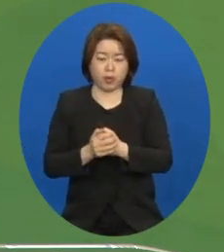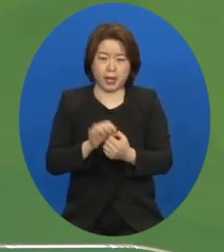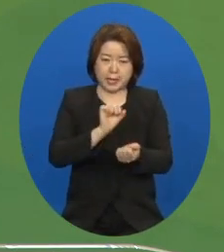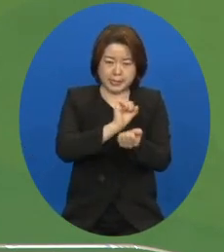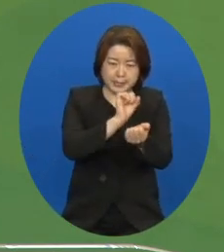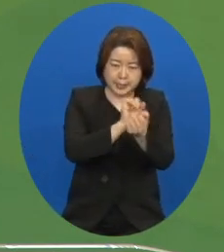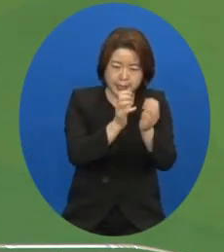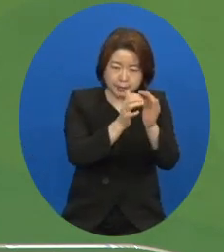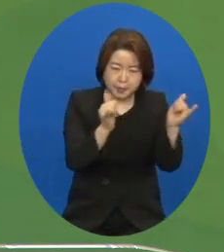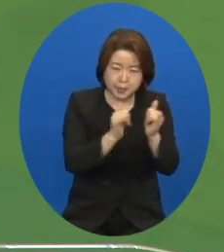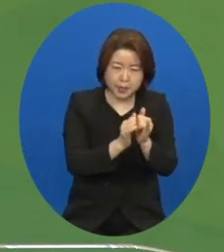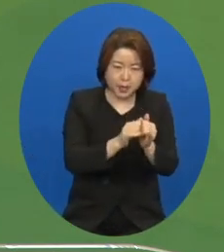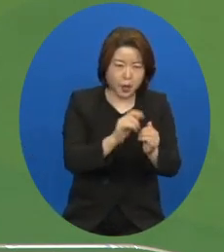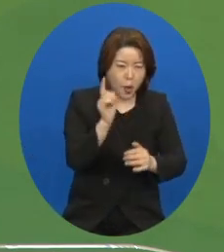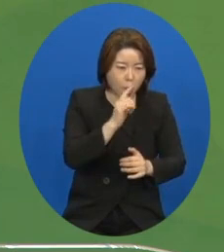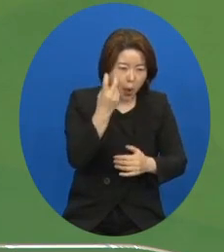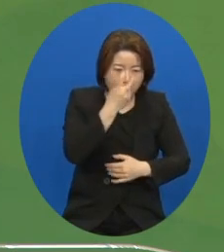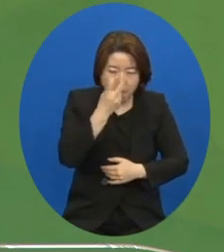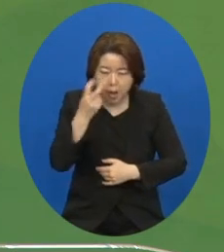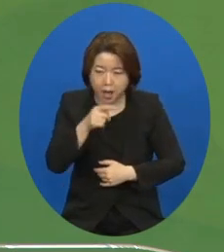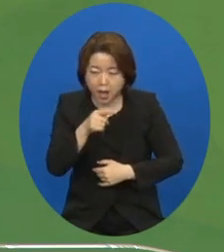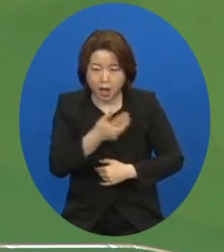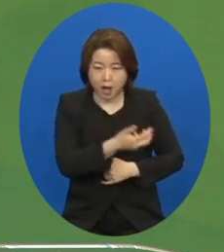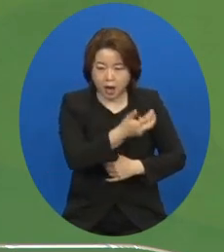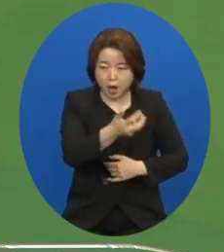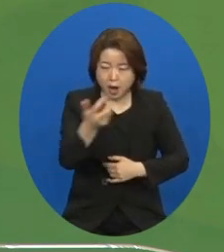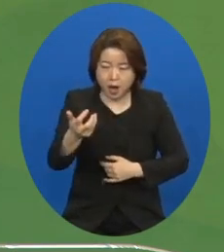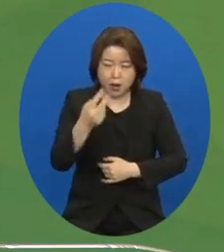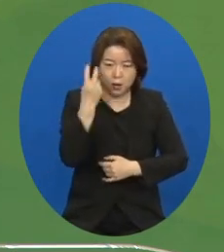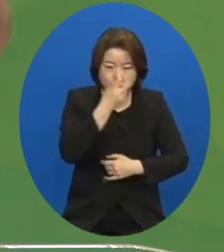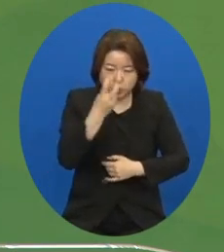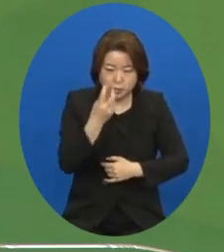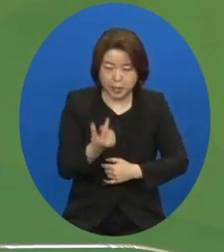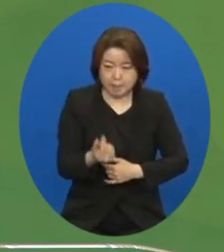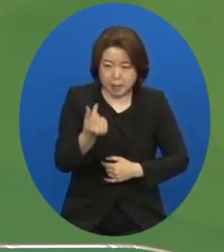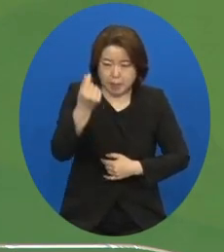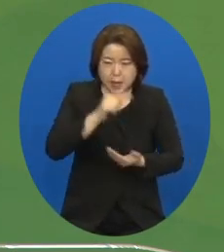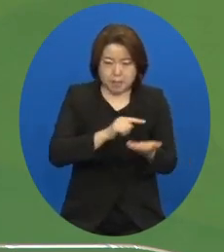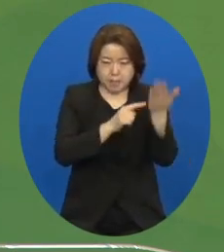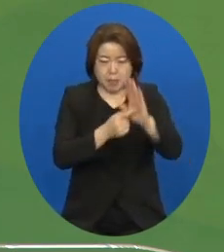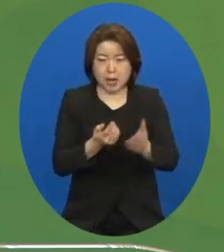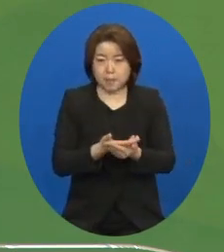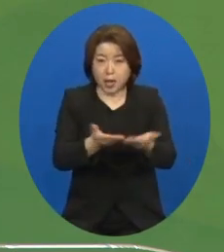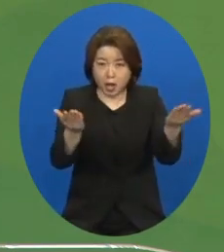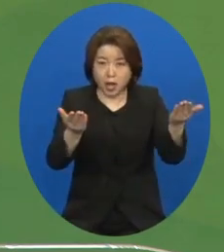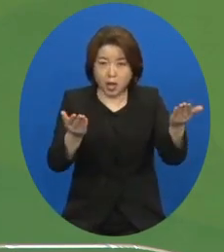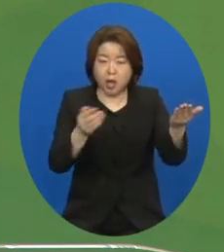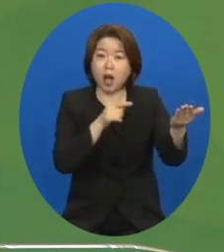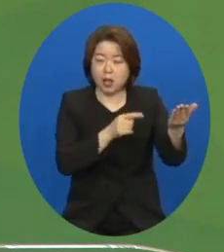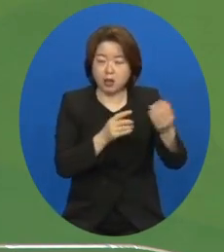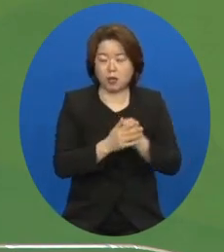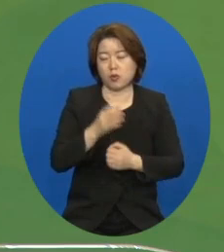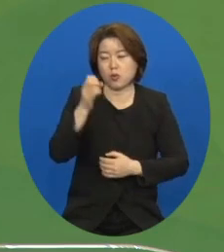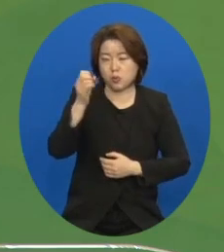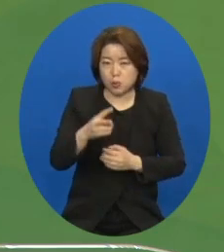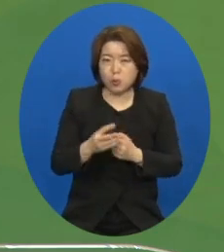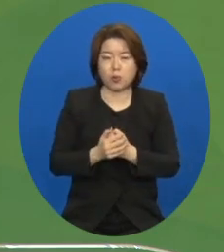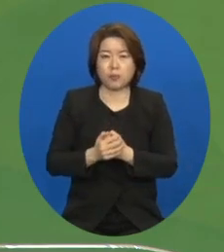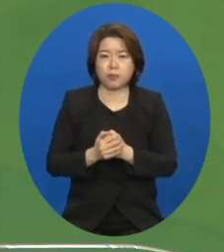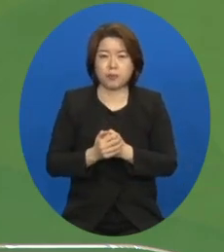감염자들 파악하는 거, 그 동선을 파악해서 빨리 공개하는 거, 그리고